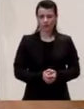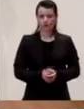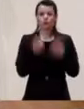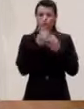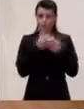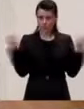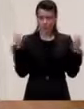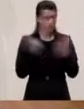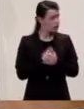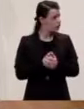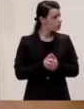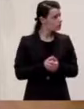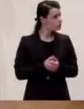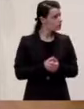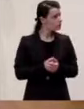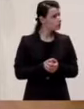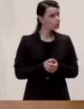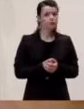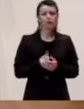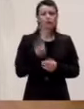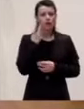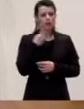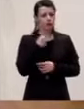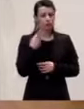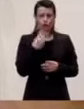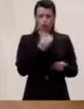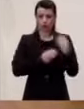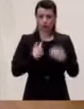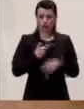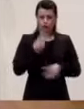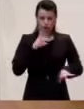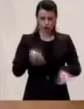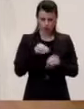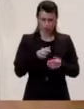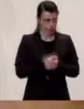Bene, vedo che ci sono domande, iniziamo.